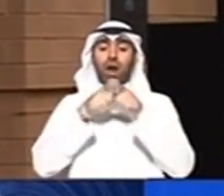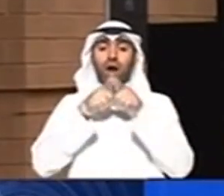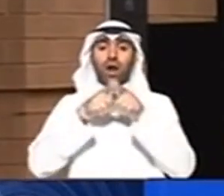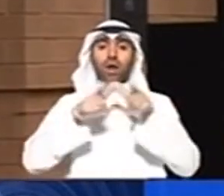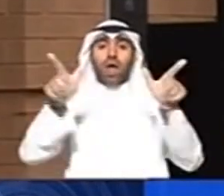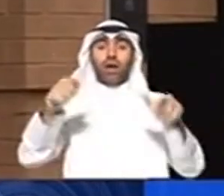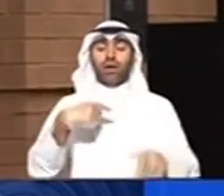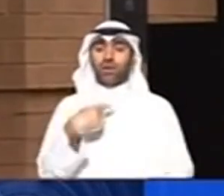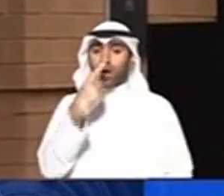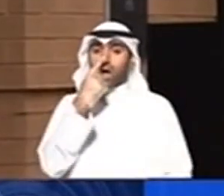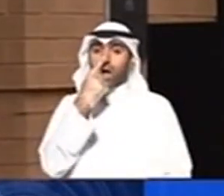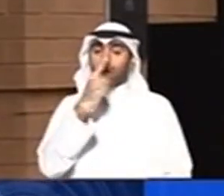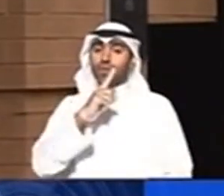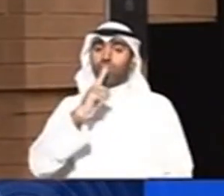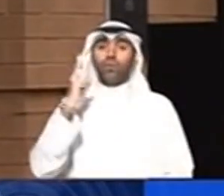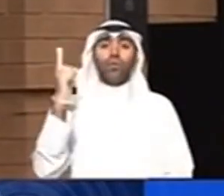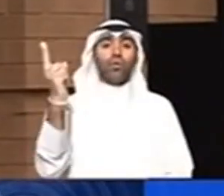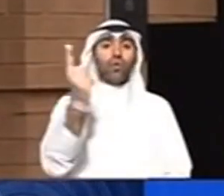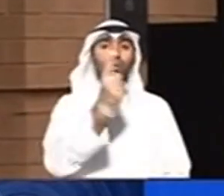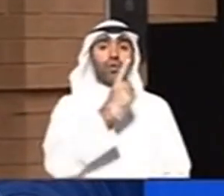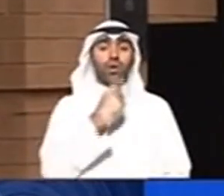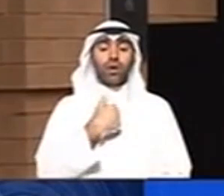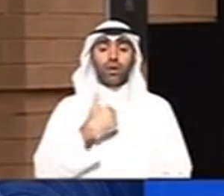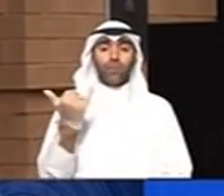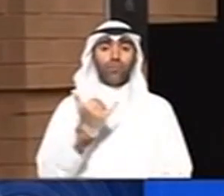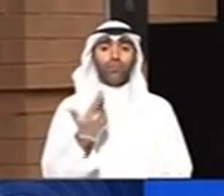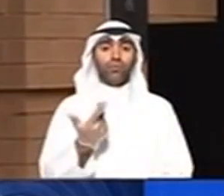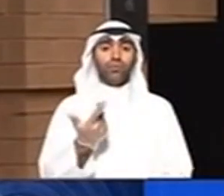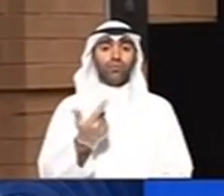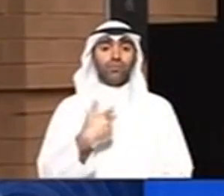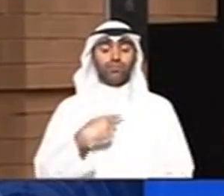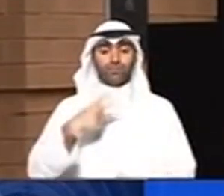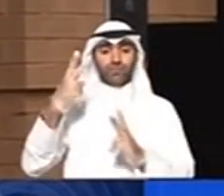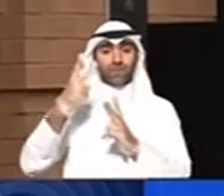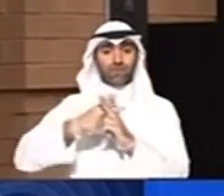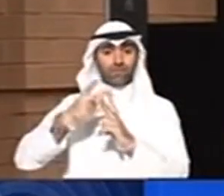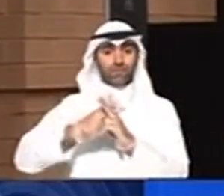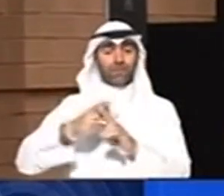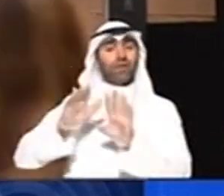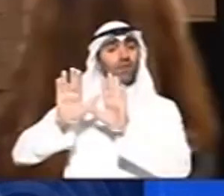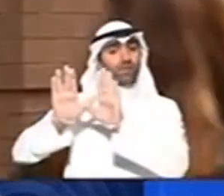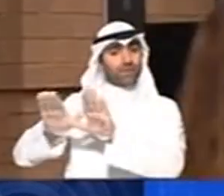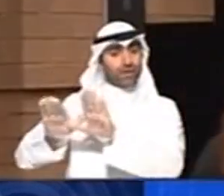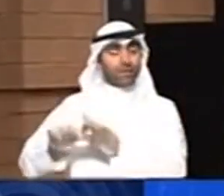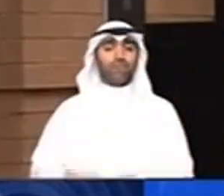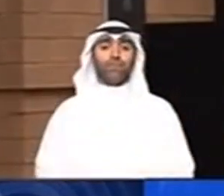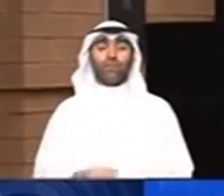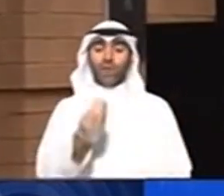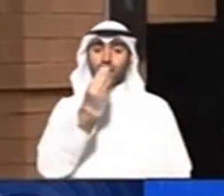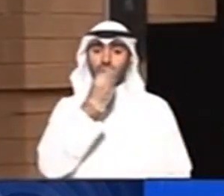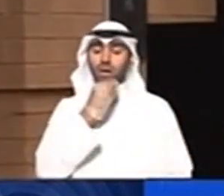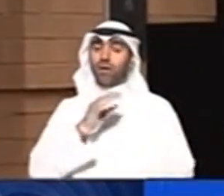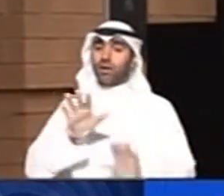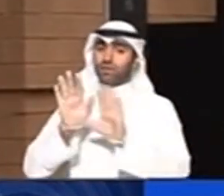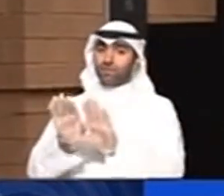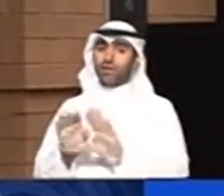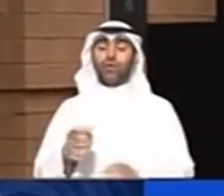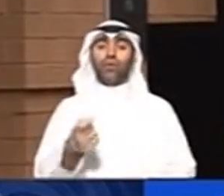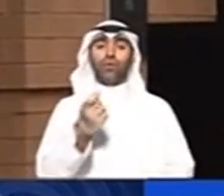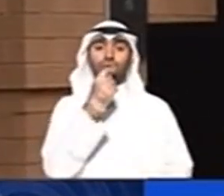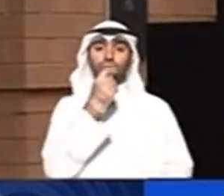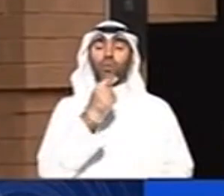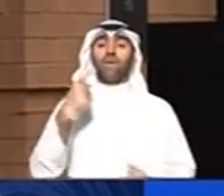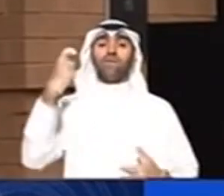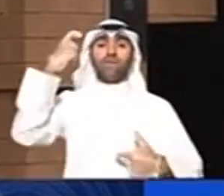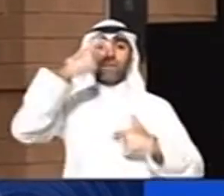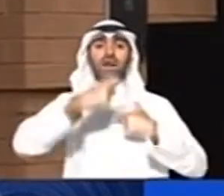المهمة في مدينة نيويورك لتسكين هؤلاء المواطنين الكرام وتوفير الوجبات لهم